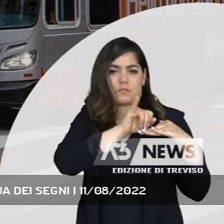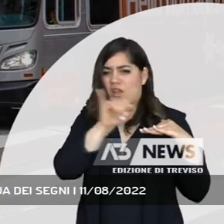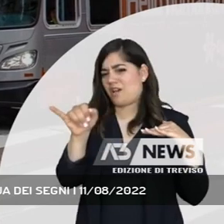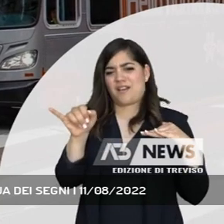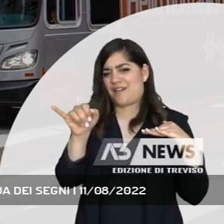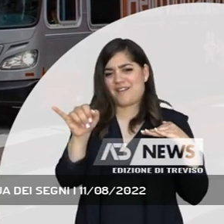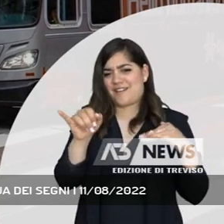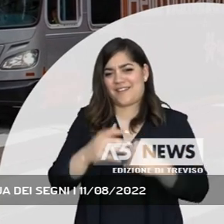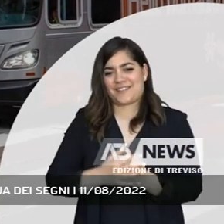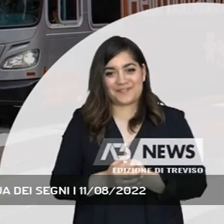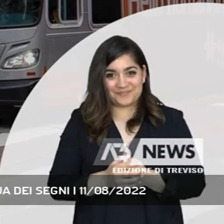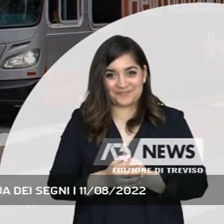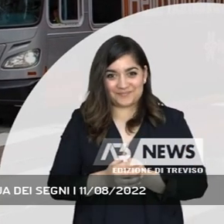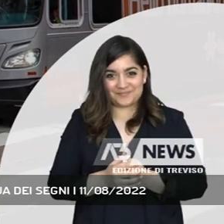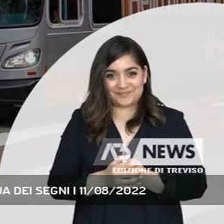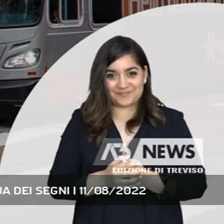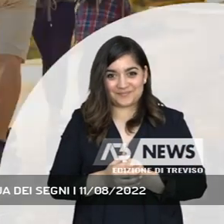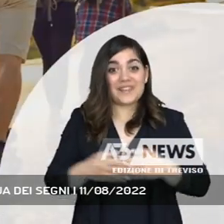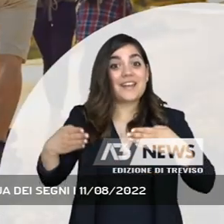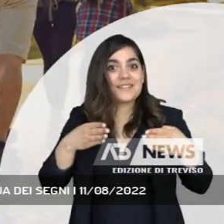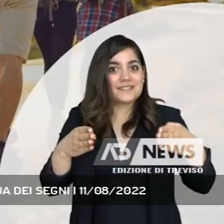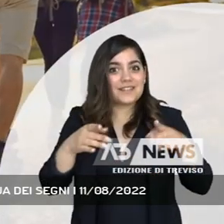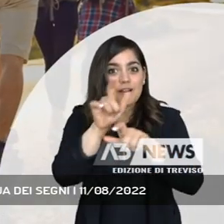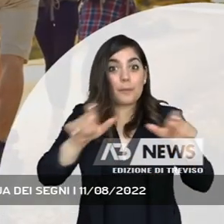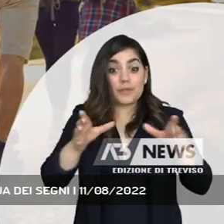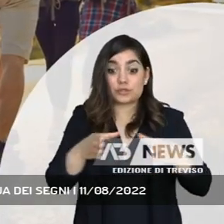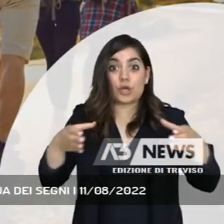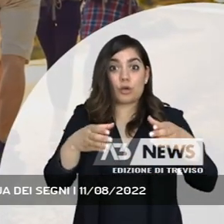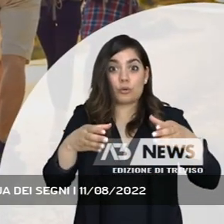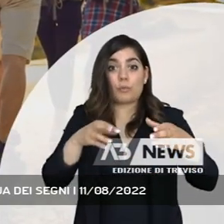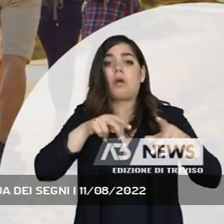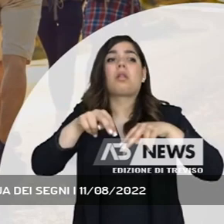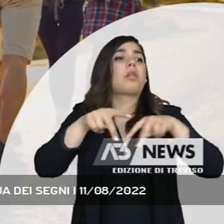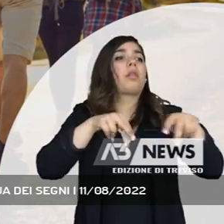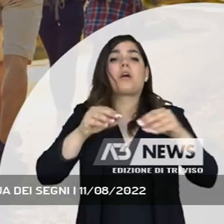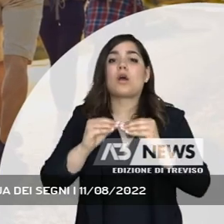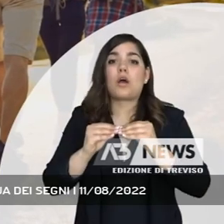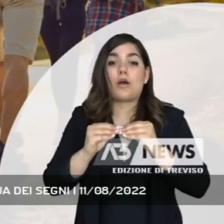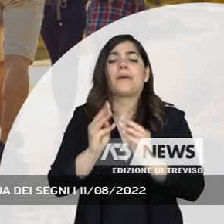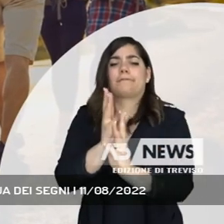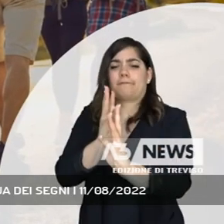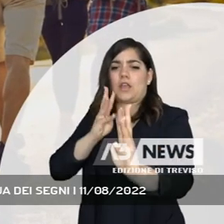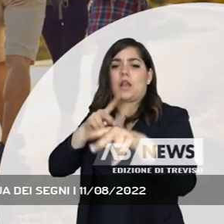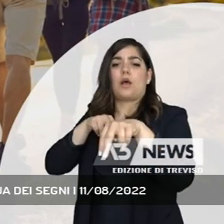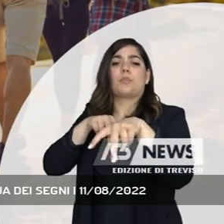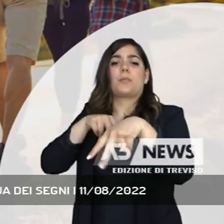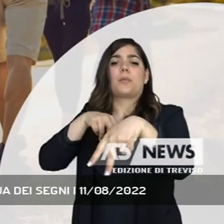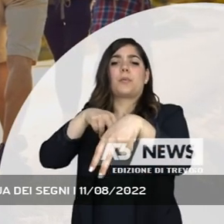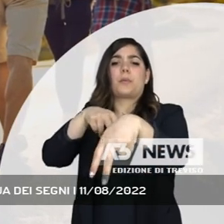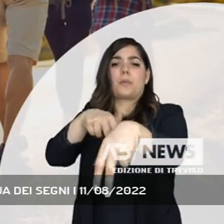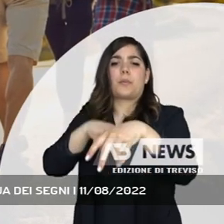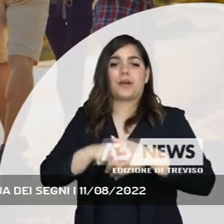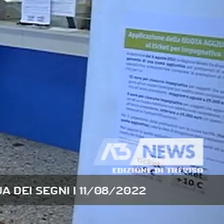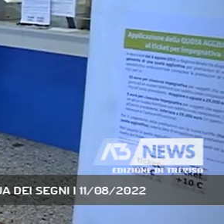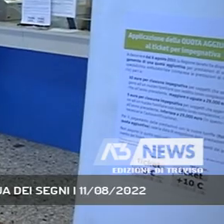strada rivolte a pedoni e ciclisti spiegate in LIS. Nello stesso progetto è stato anche attivato un servizio di mediazione linguistica, sempre